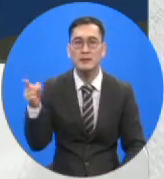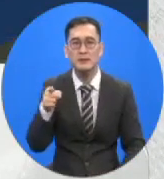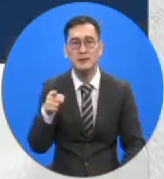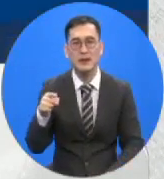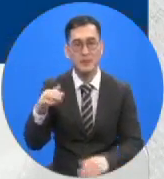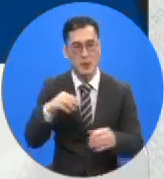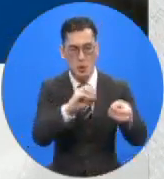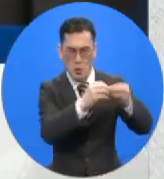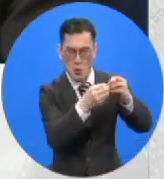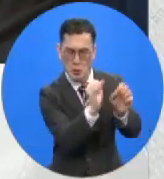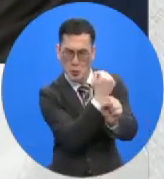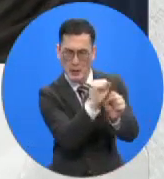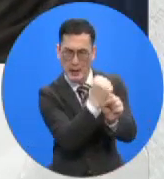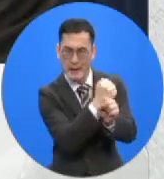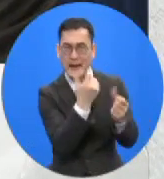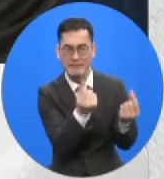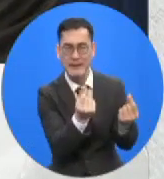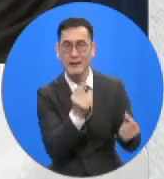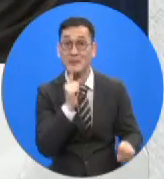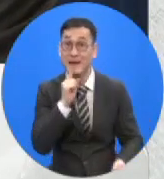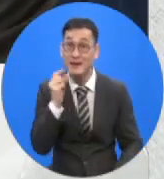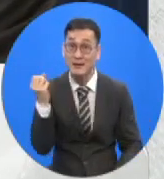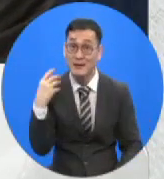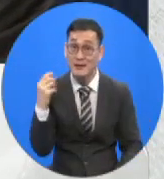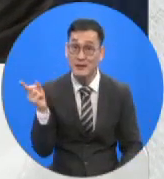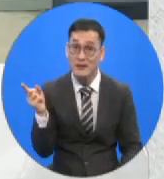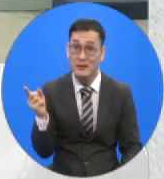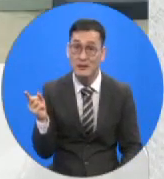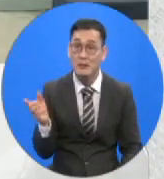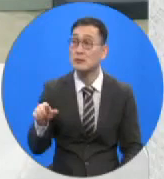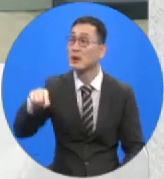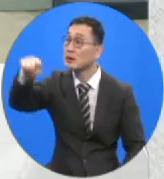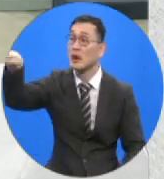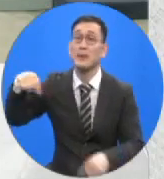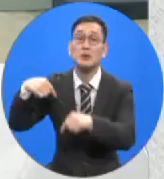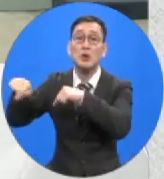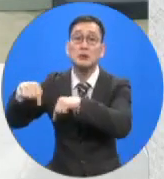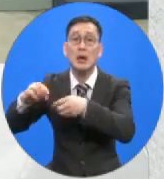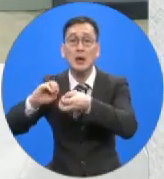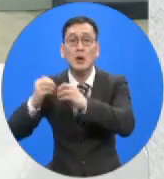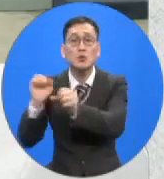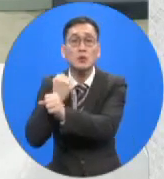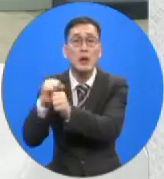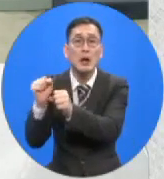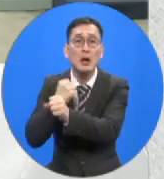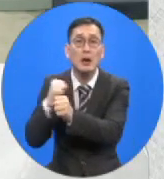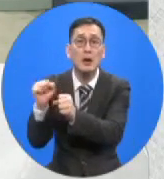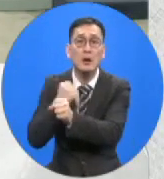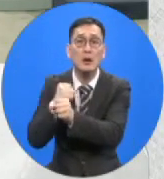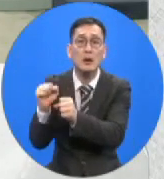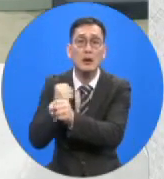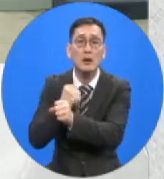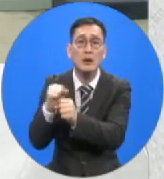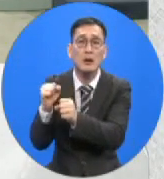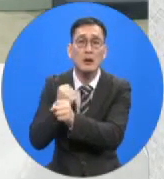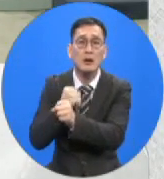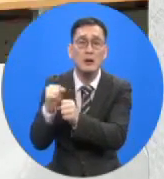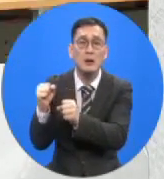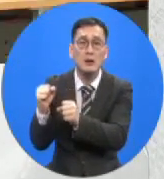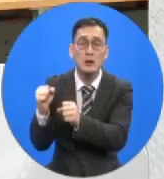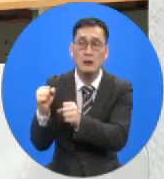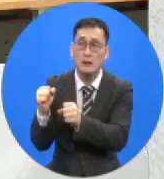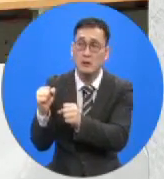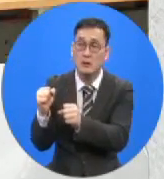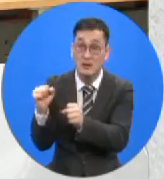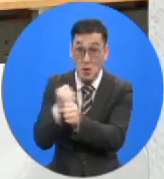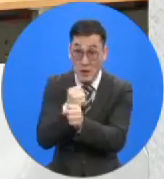짜맞추기다 뭐 이런 뜻인 것 같은데 그네들이 했던 정치는 그런 거였는지는 몰라도 정치란 거는 그런 게 아닌 거거든요.